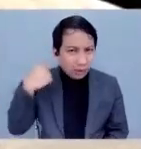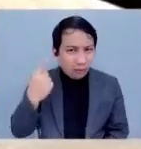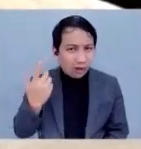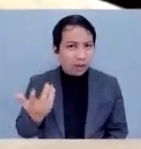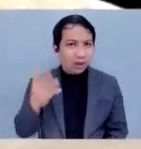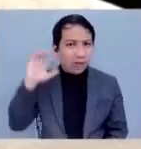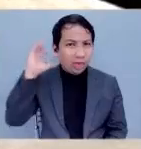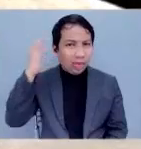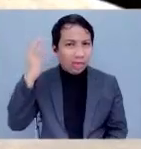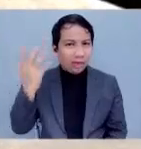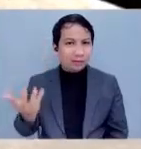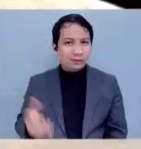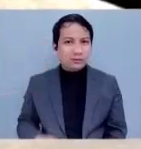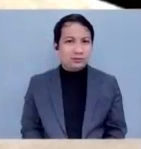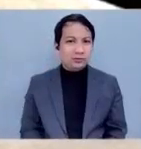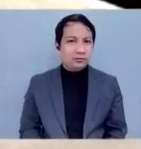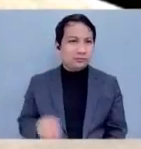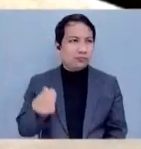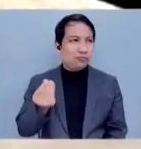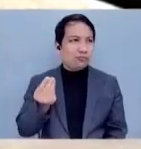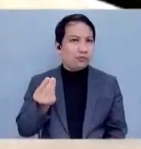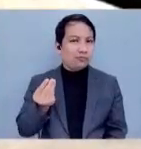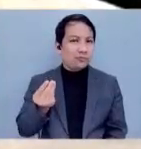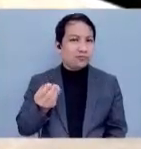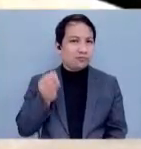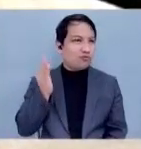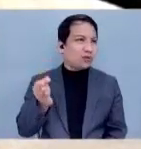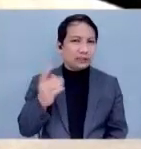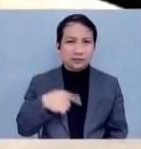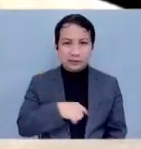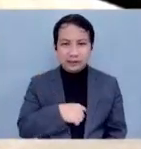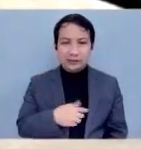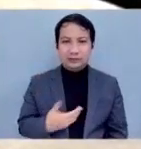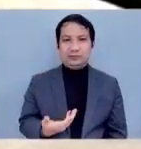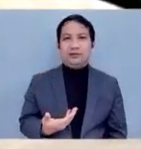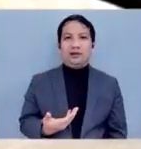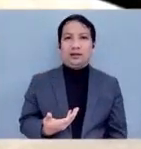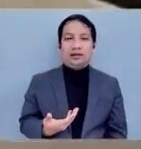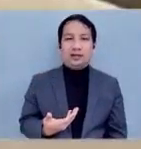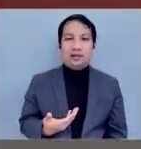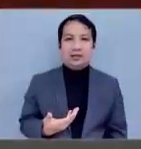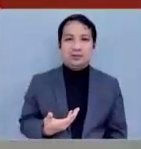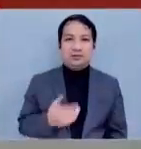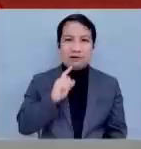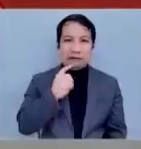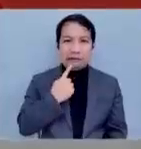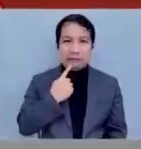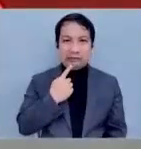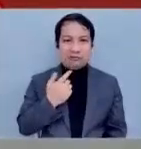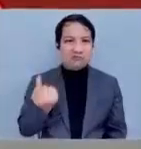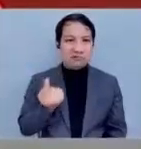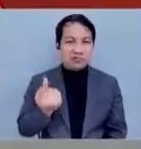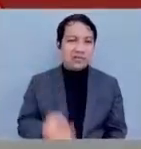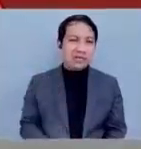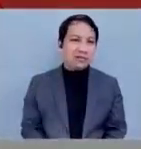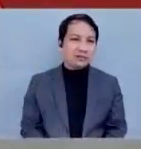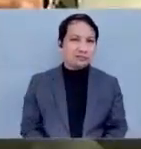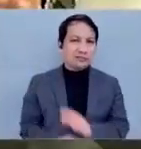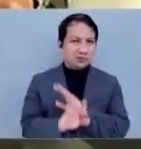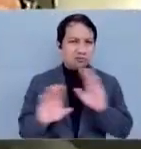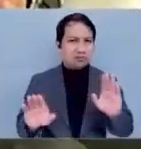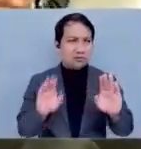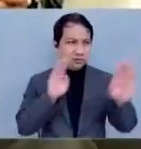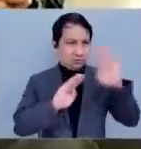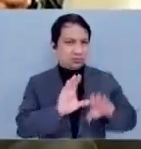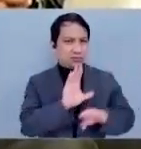they're around or just plain insecurity. Wala rin daw siyang problema sa liderato